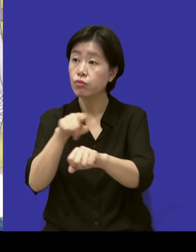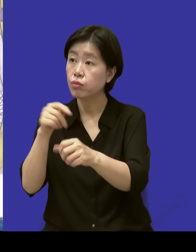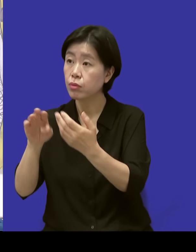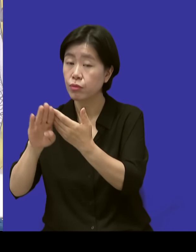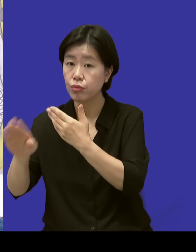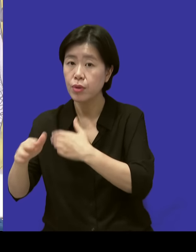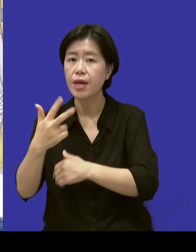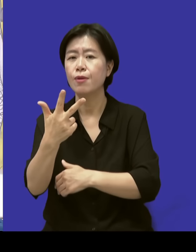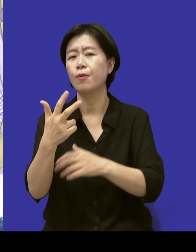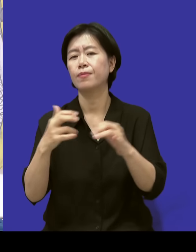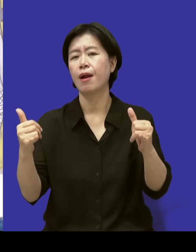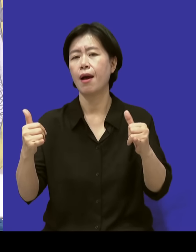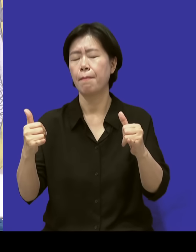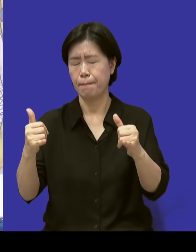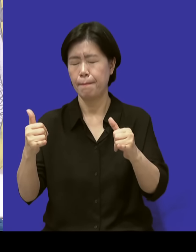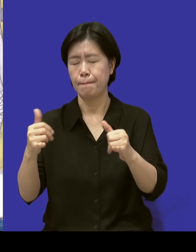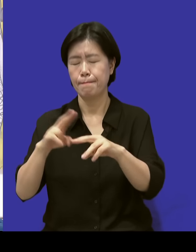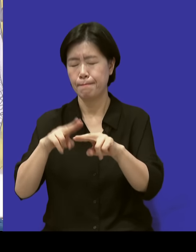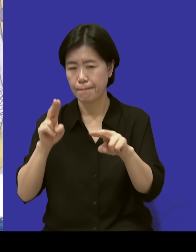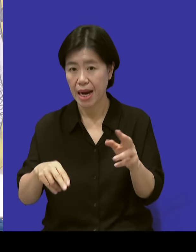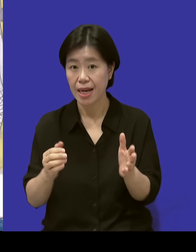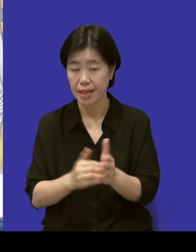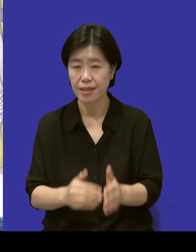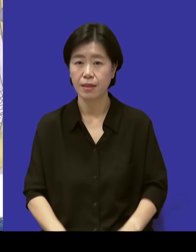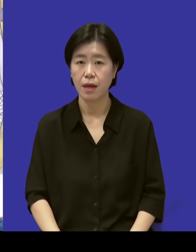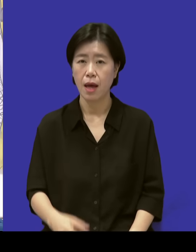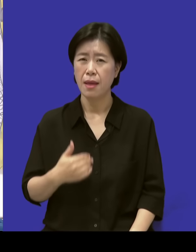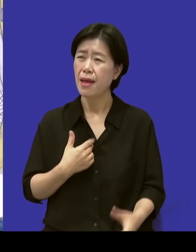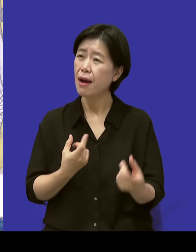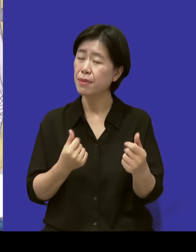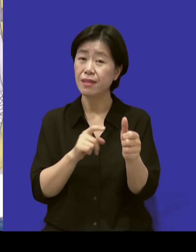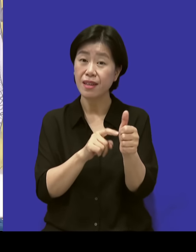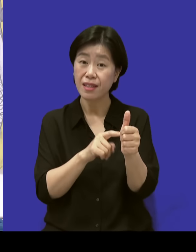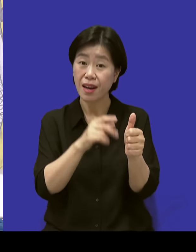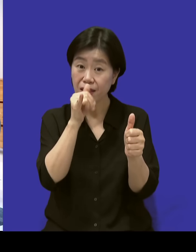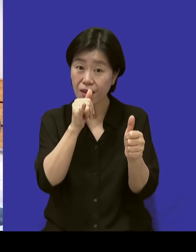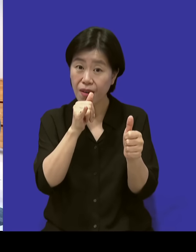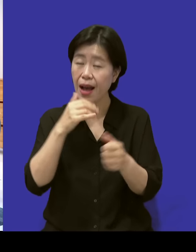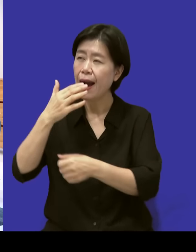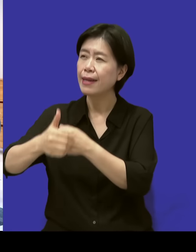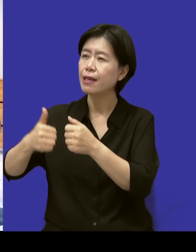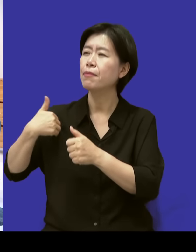저처럼 하나님이 보내서 왔다는 사람이 있었어요. 예, 예. 3일 만에 집에 갔어요.